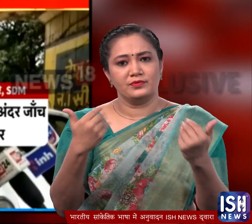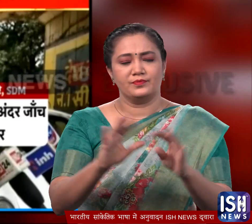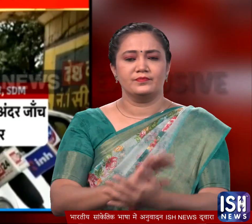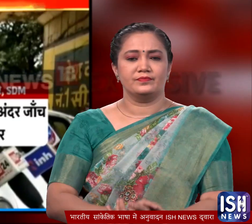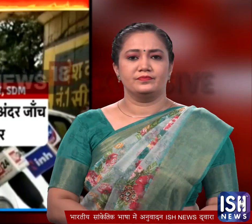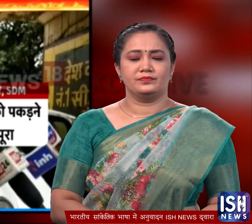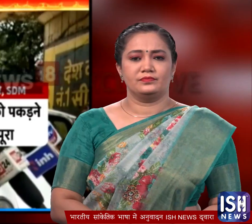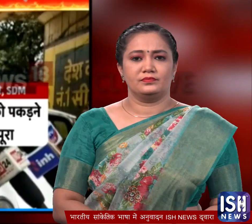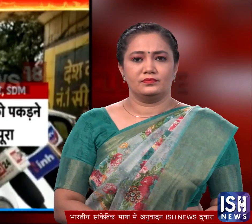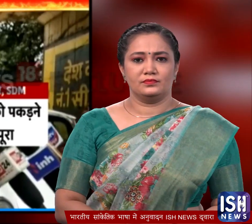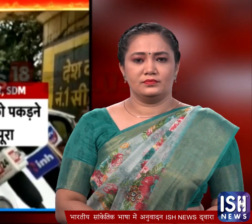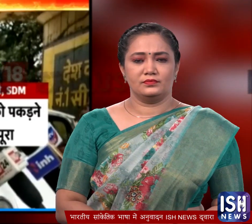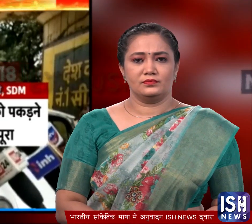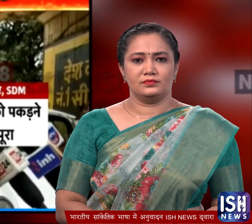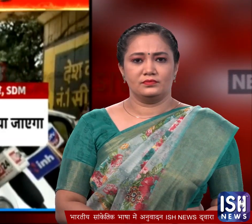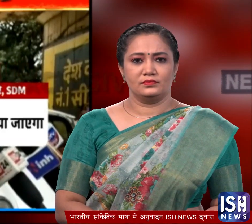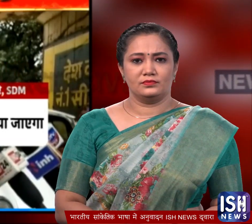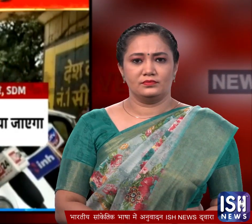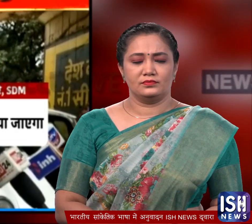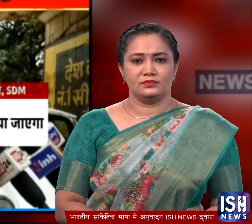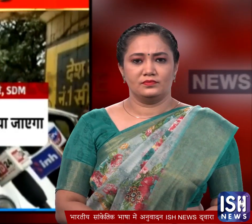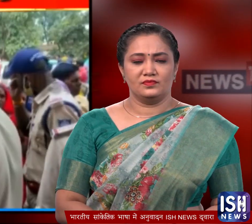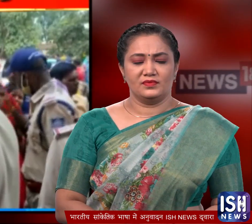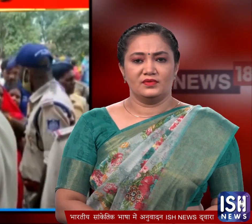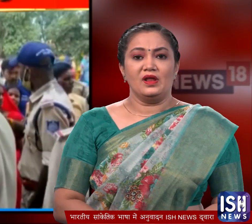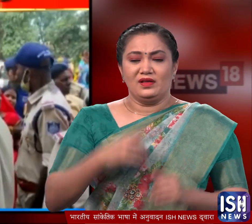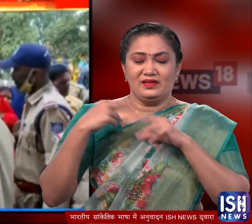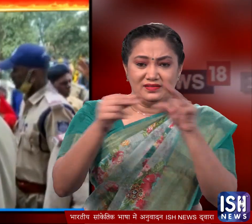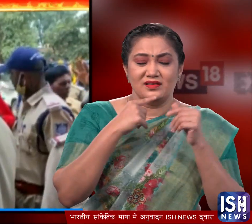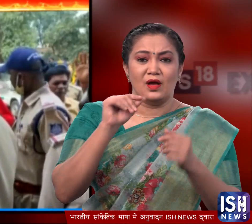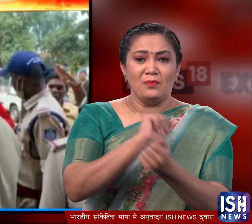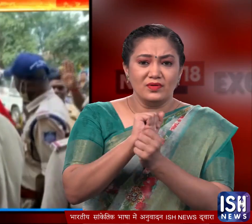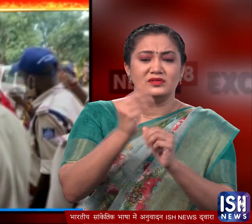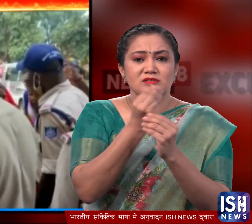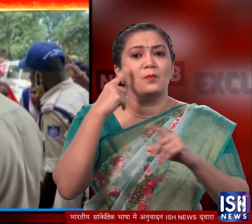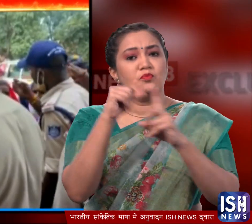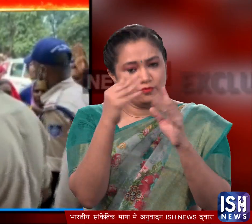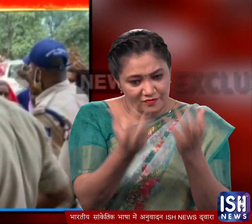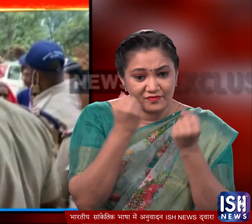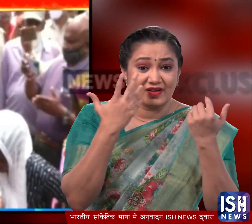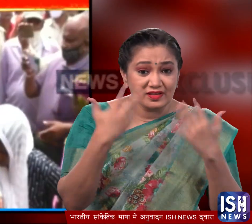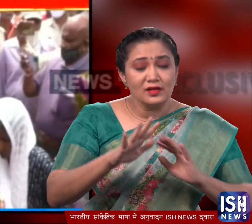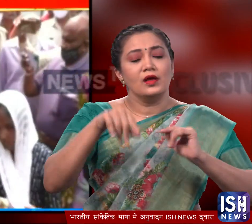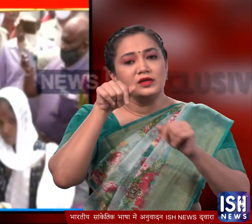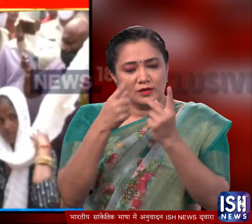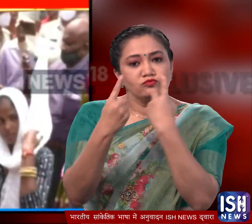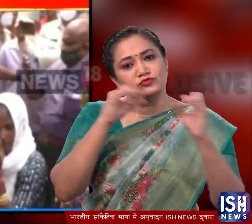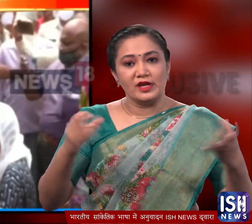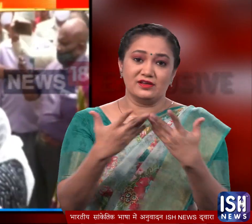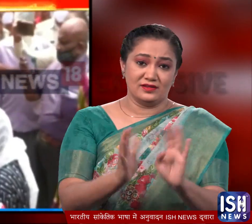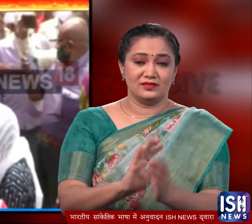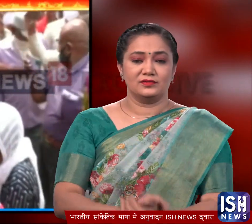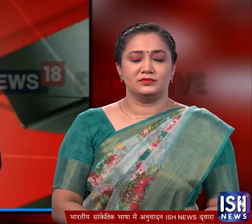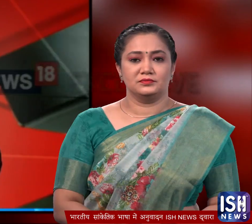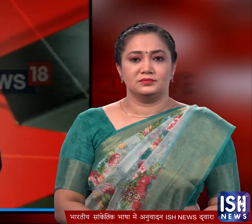24 घंटे के अंदर जो है जांच होकर मुझे पकड़ने का पूरा प्रयास किया जाएगा। बताया गया कि पुलिस को इस हत्या से जुड़े कुछ सबूत मिले, जिनके आधार पर जांच